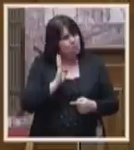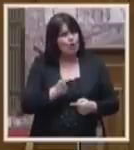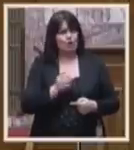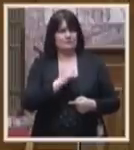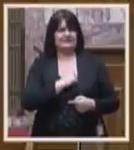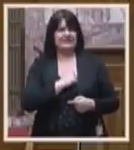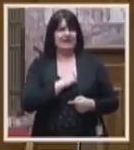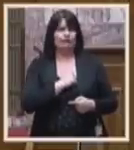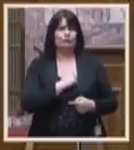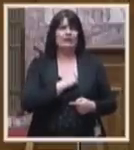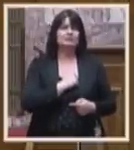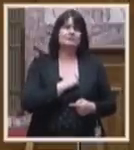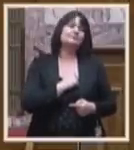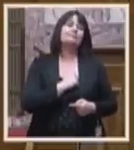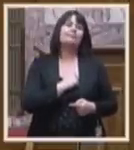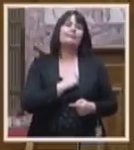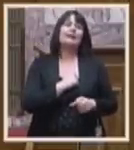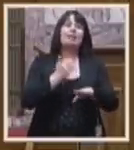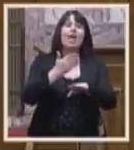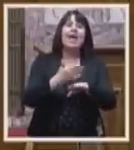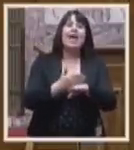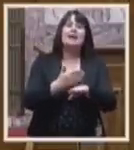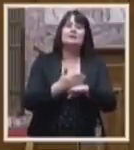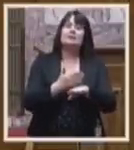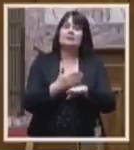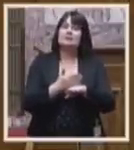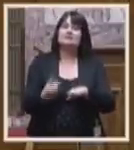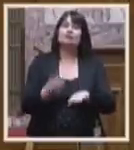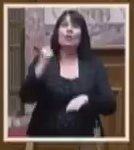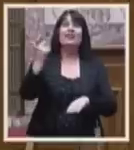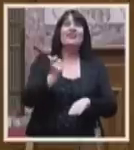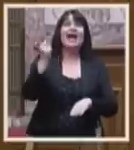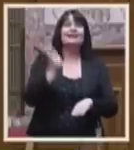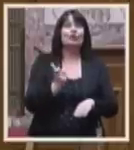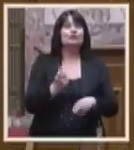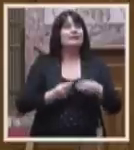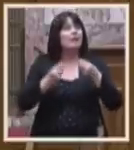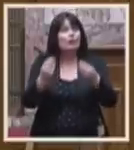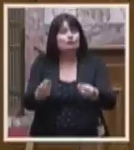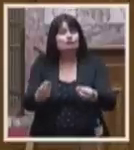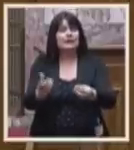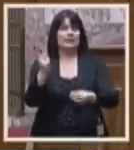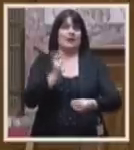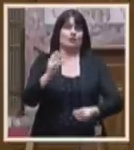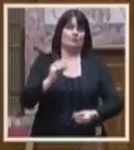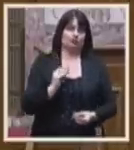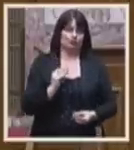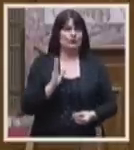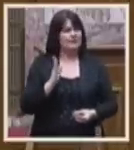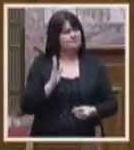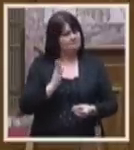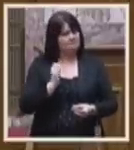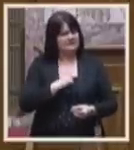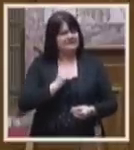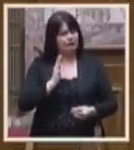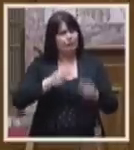το ζήτημα των εμπράγματων εγγυήσεων για το νέο δάνειο. Θεωρώ ότι και εδώ πρέπει να